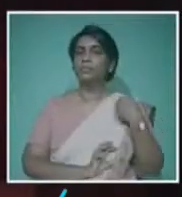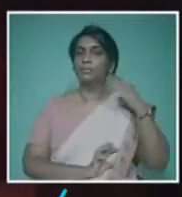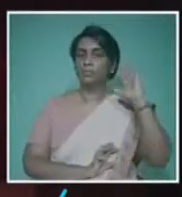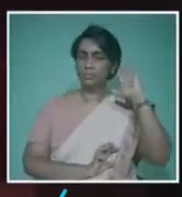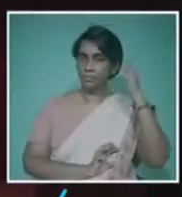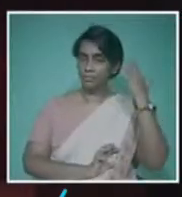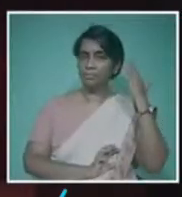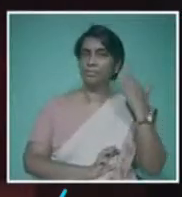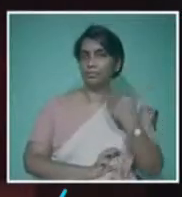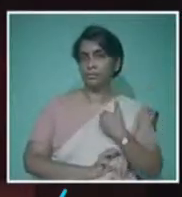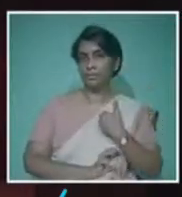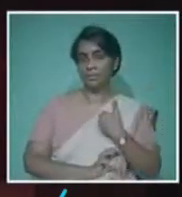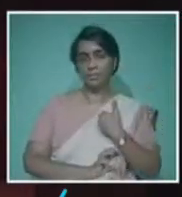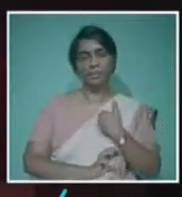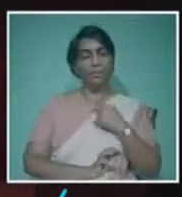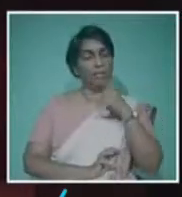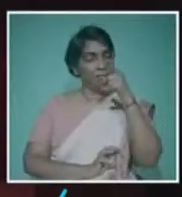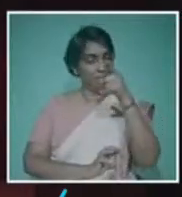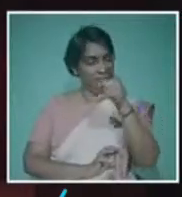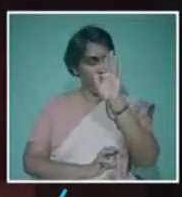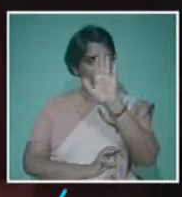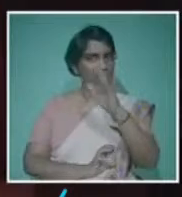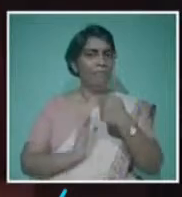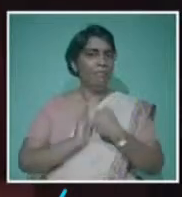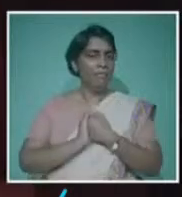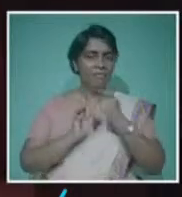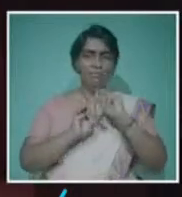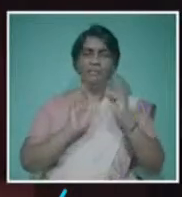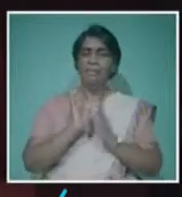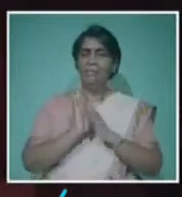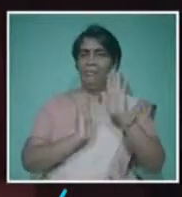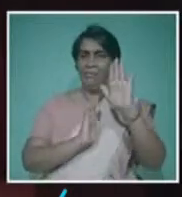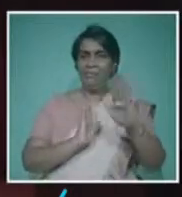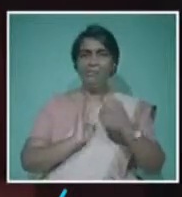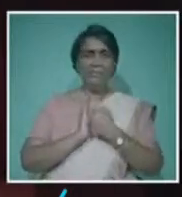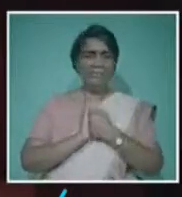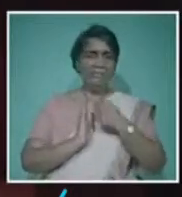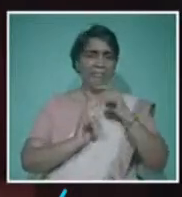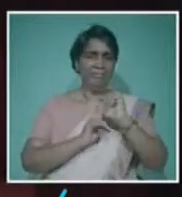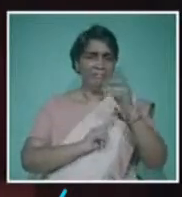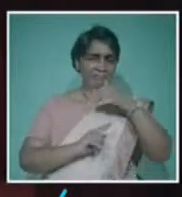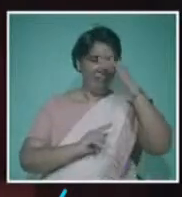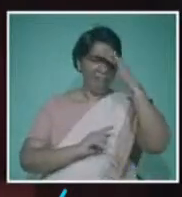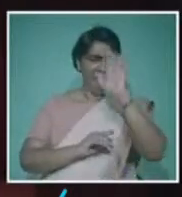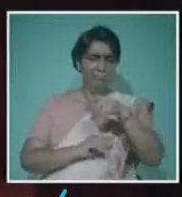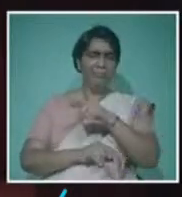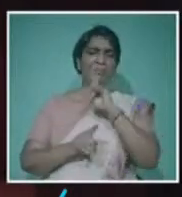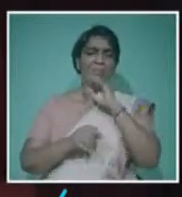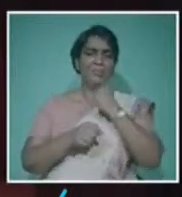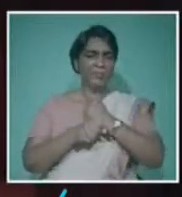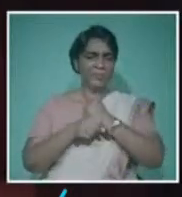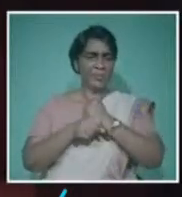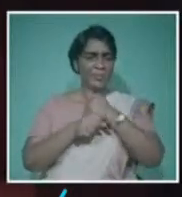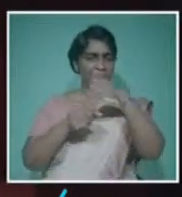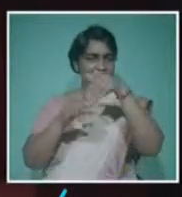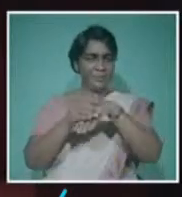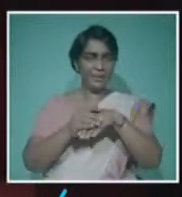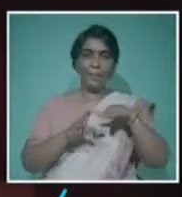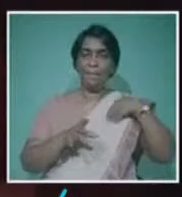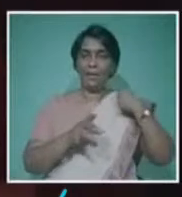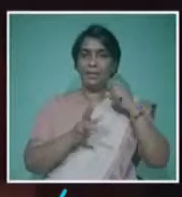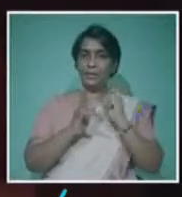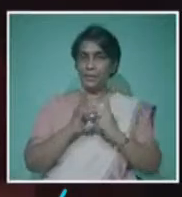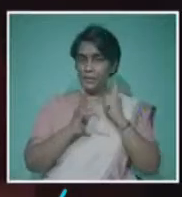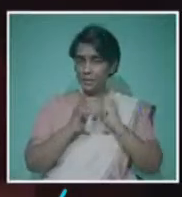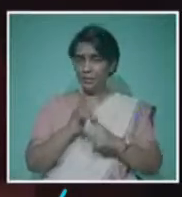Visheshanma mang ubutumaget garu agramati tumaget garu sabahanayaka tumaget aandu pakshe pradhana